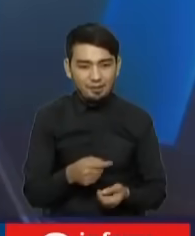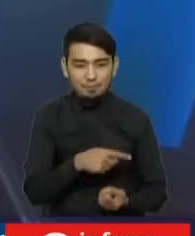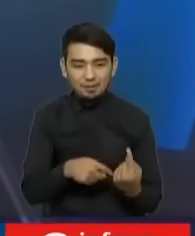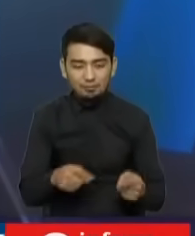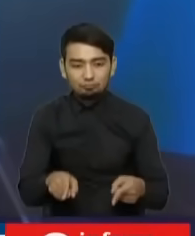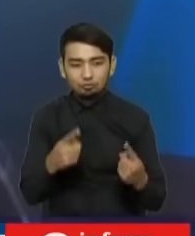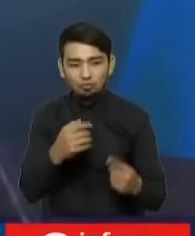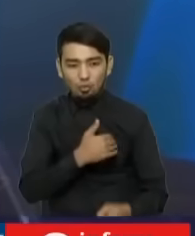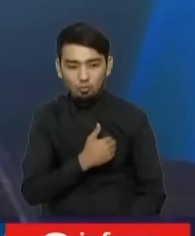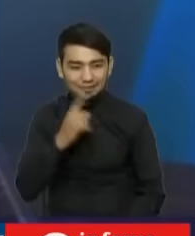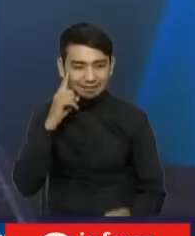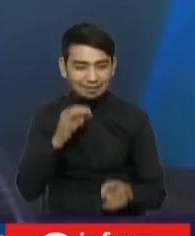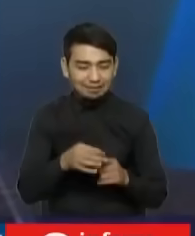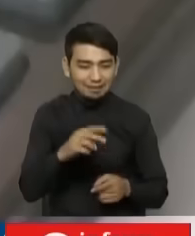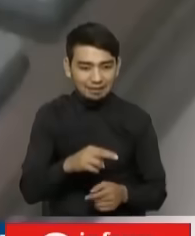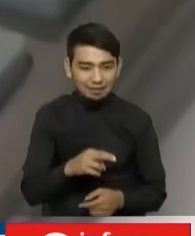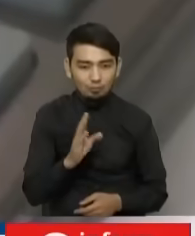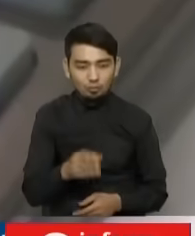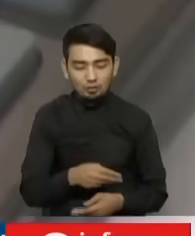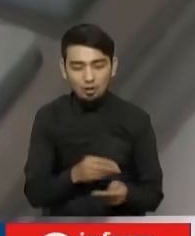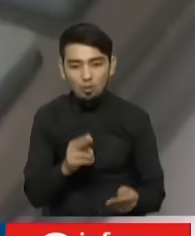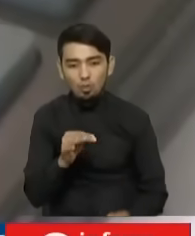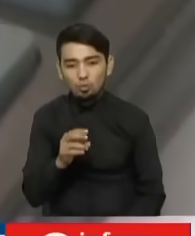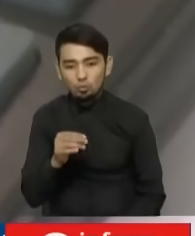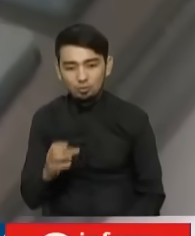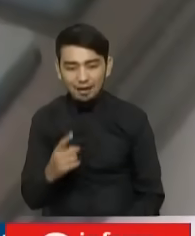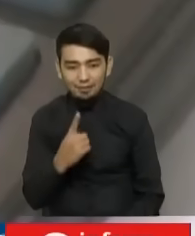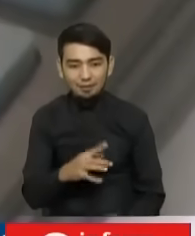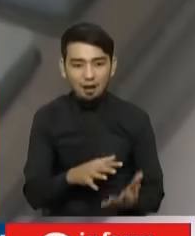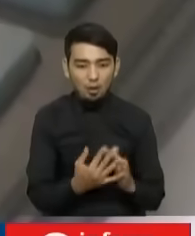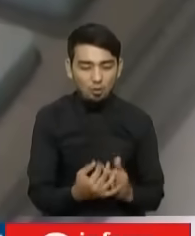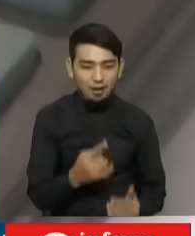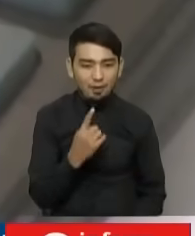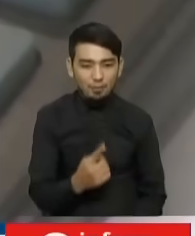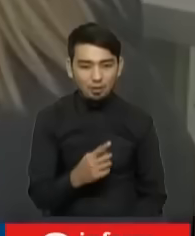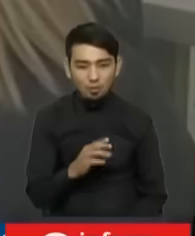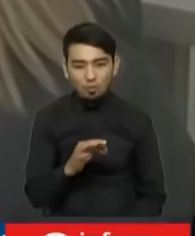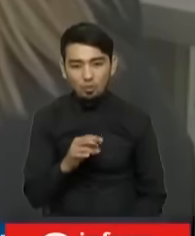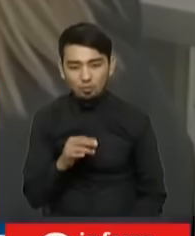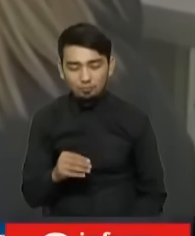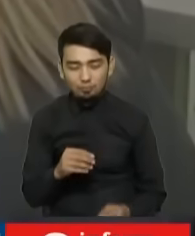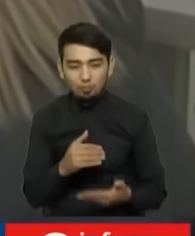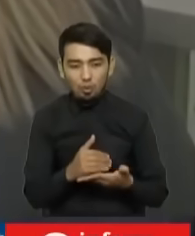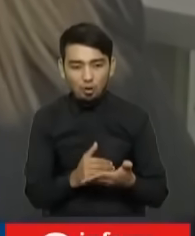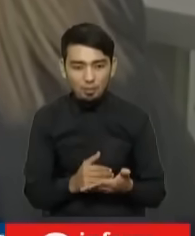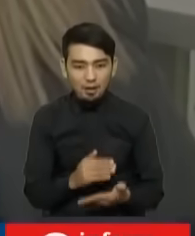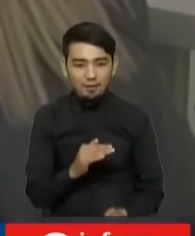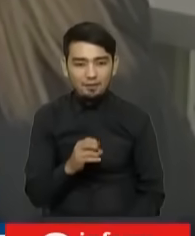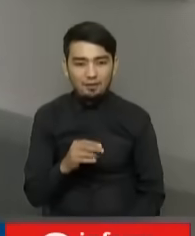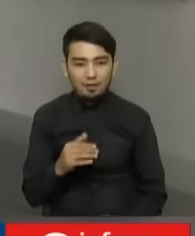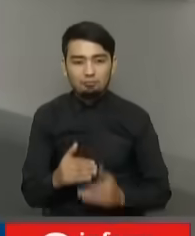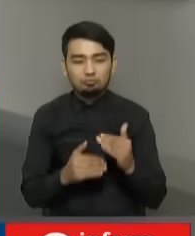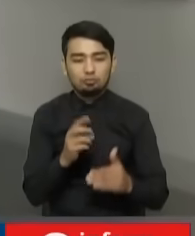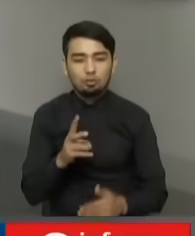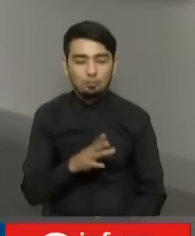мақсатында байқау жариялады. Конкурсқа бір ауыл, бір өнім бағдарламасының финалистері болған